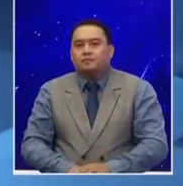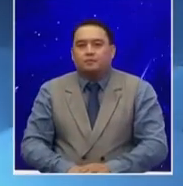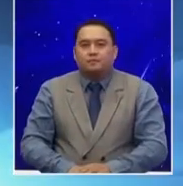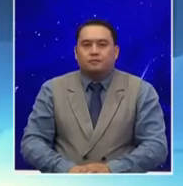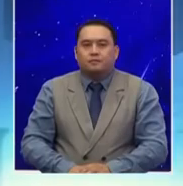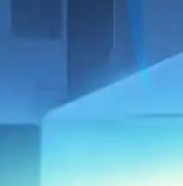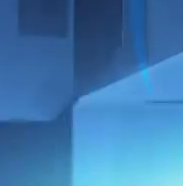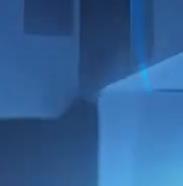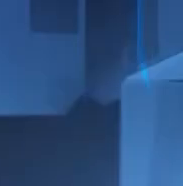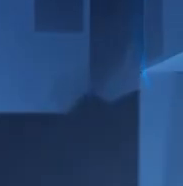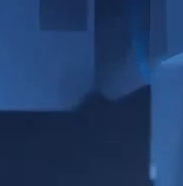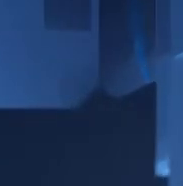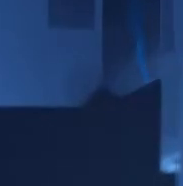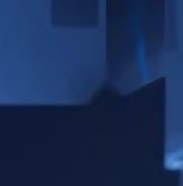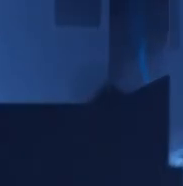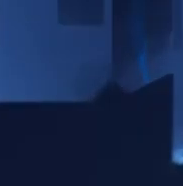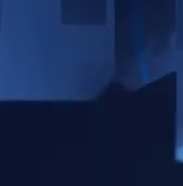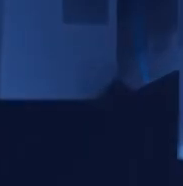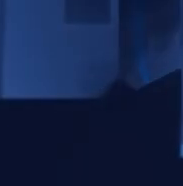Имади Байбусынов, телеканал ЖТСУ.